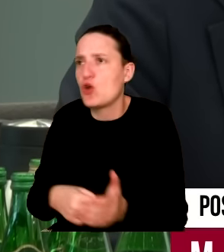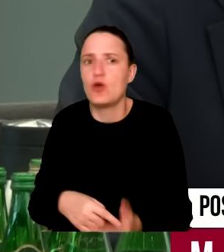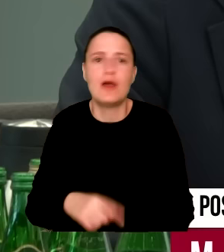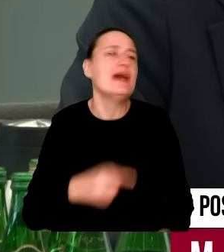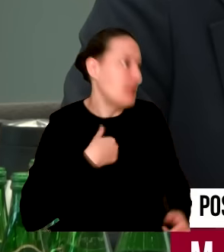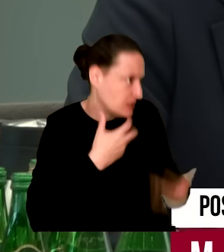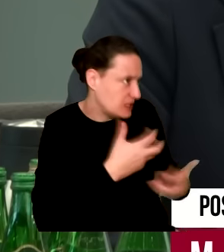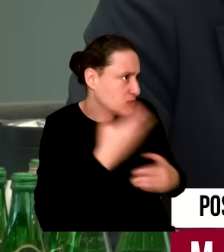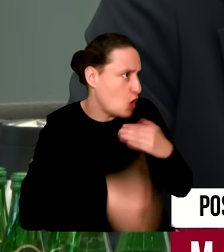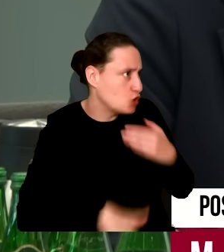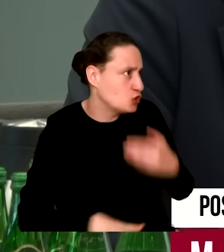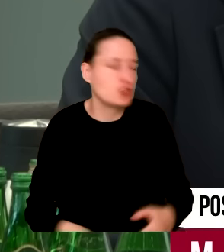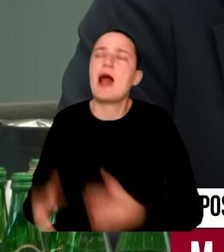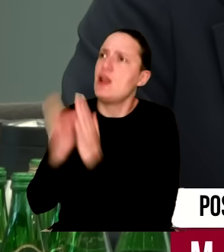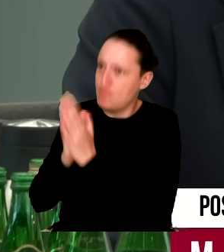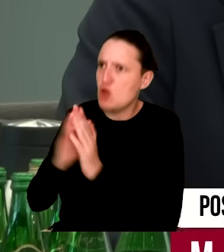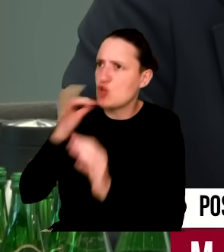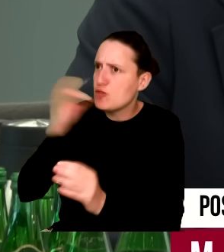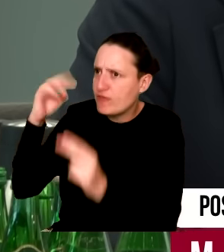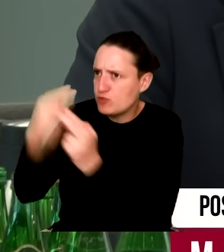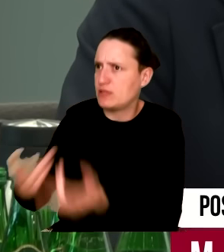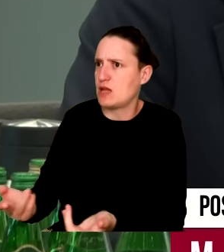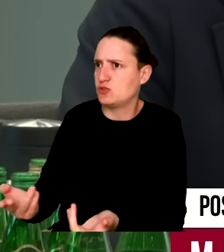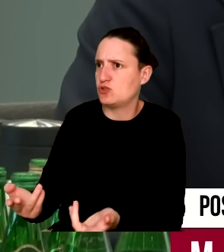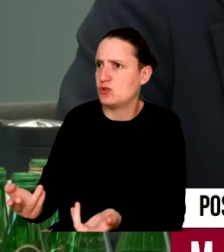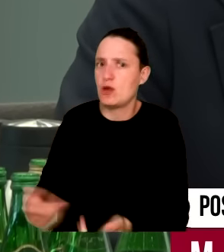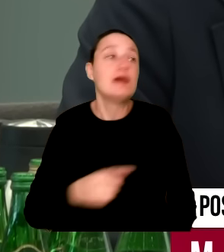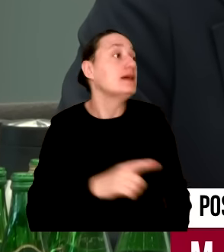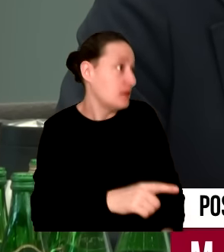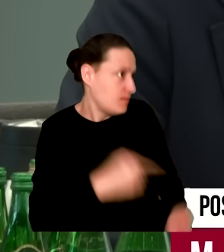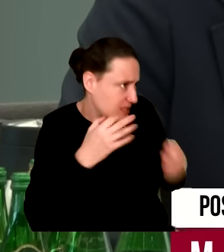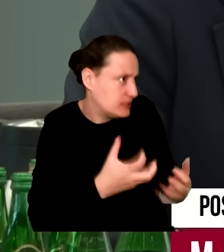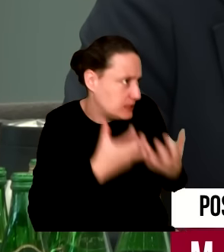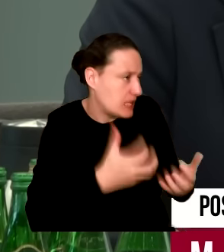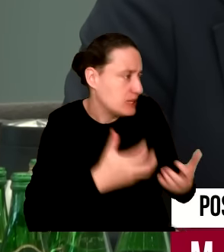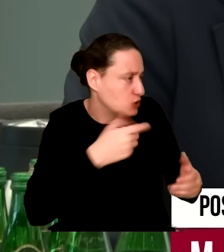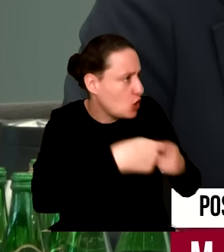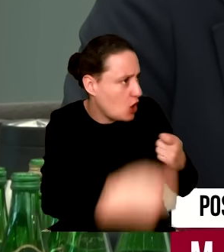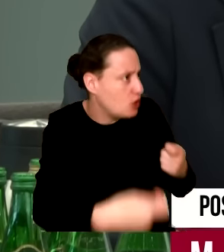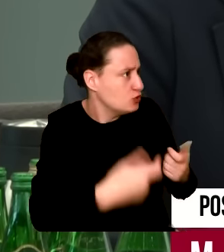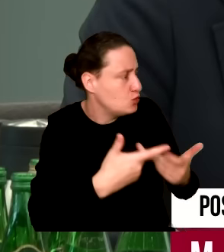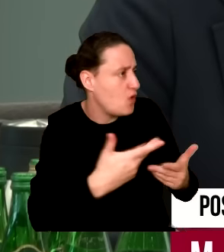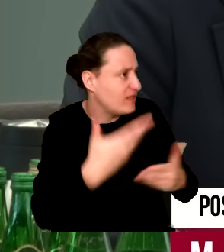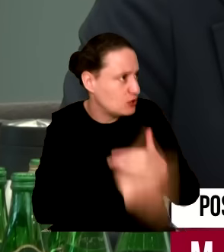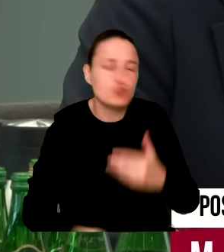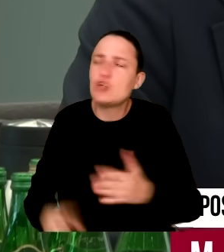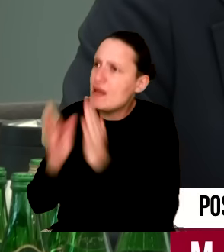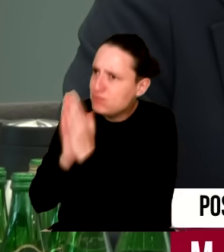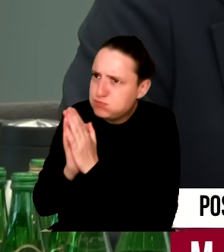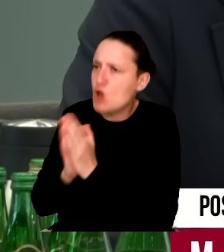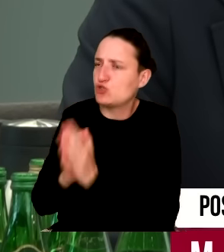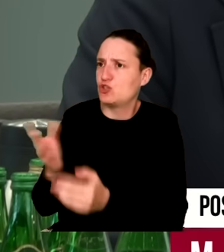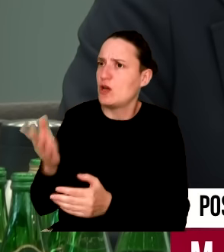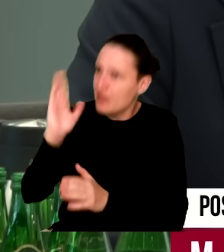skoć ale to bardzo proszę jednak mi wszystko odp moje pytanie Ja się na razie pytam co przewiduj nie Ale bardzo proszę naprawdę jeszcze o to nie pytam do tego